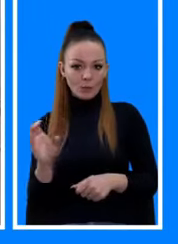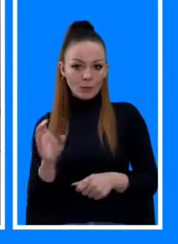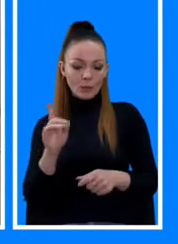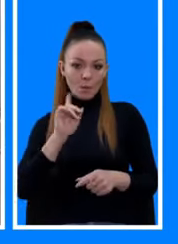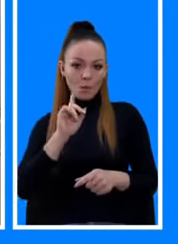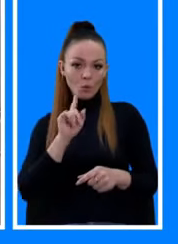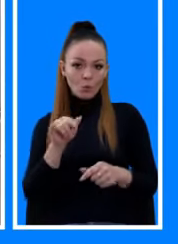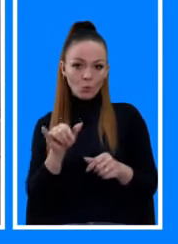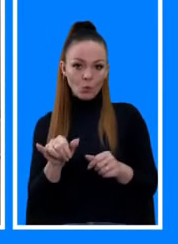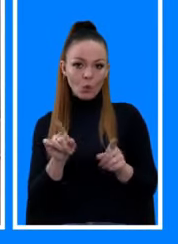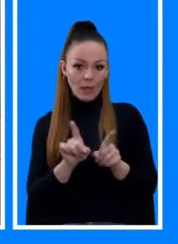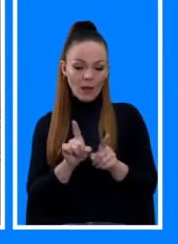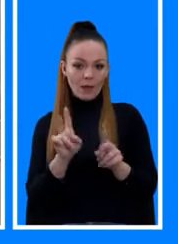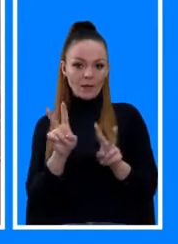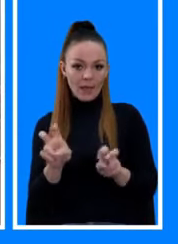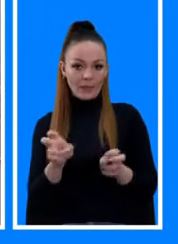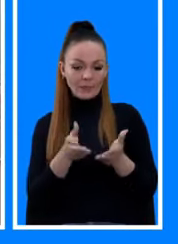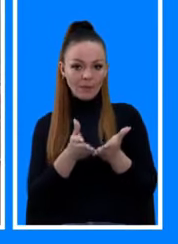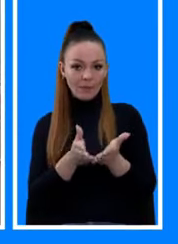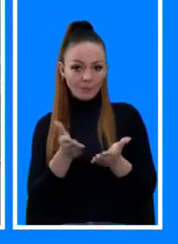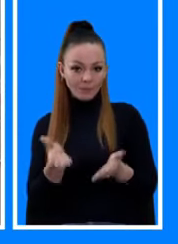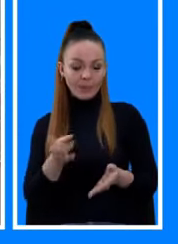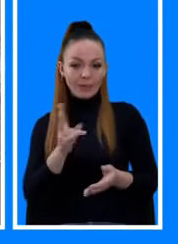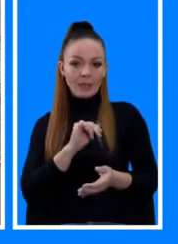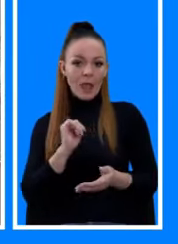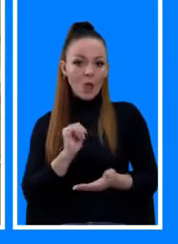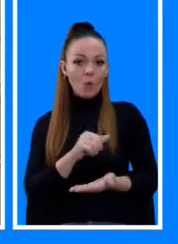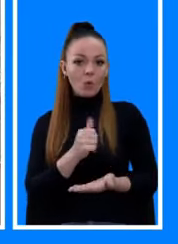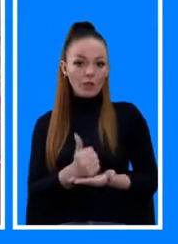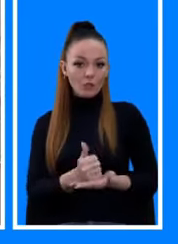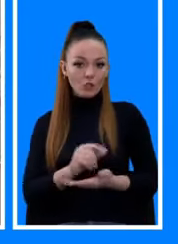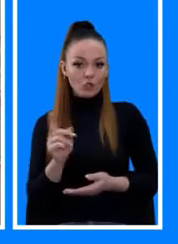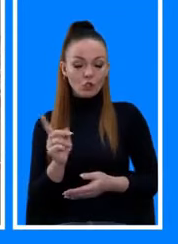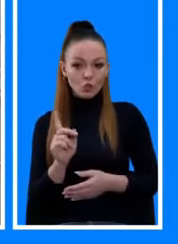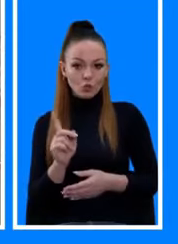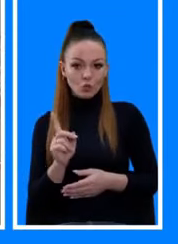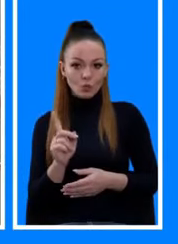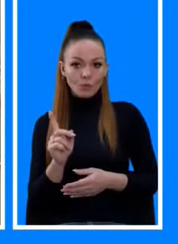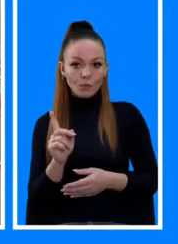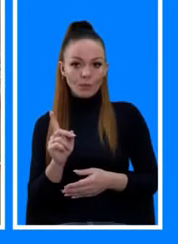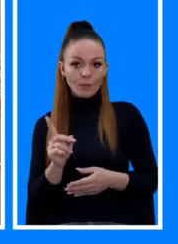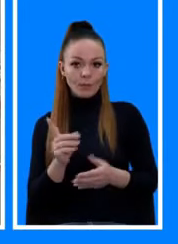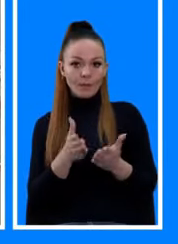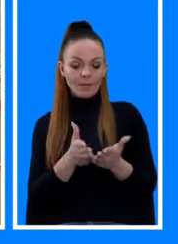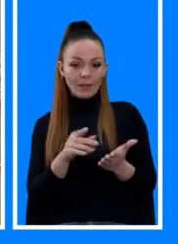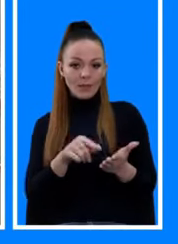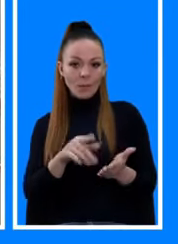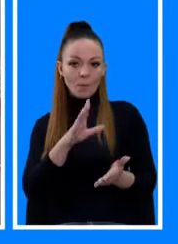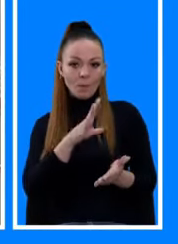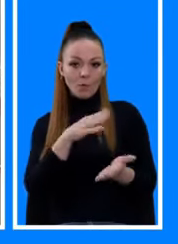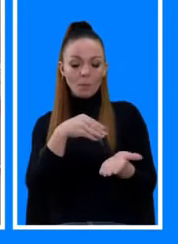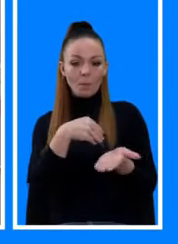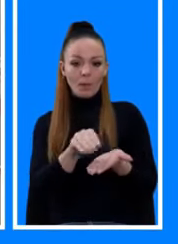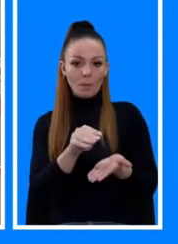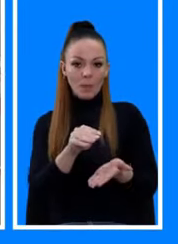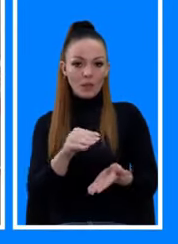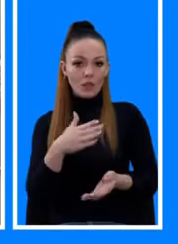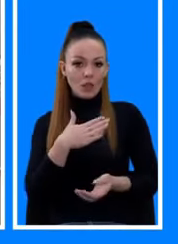назва, але найголовніше, що він був придбаний